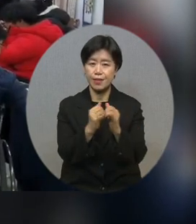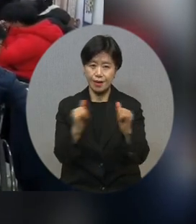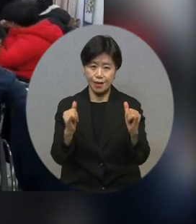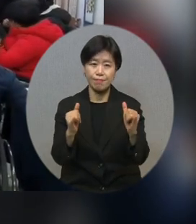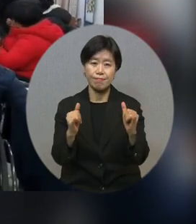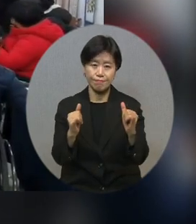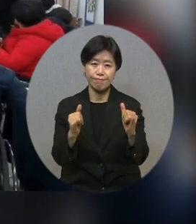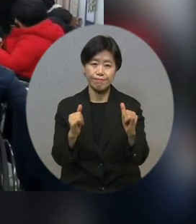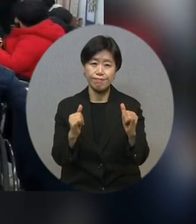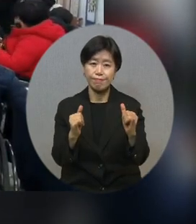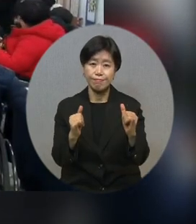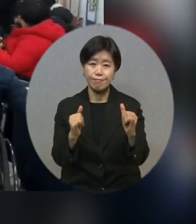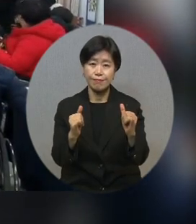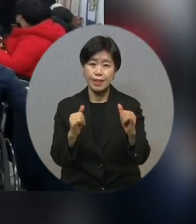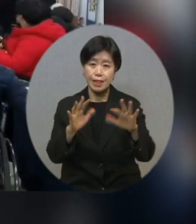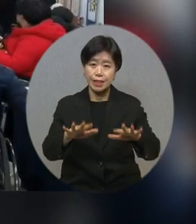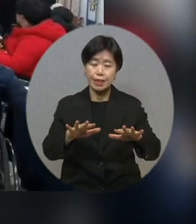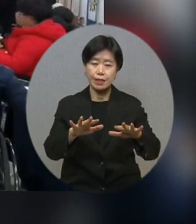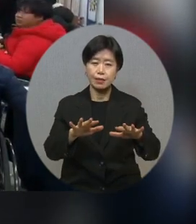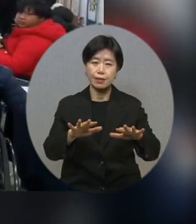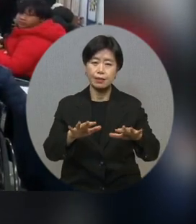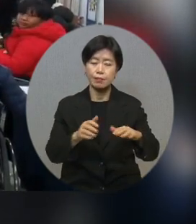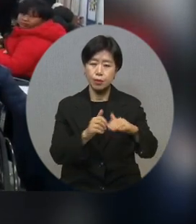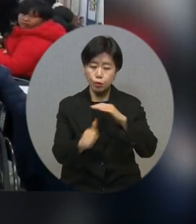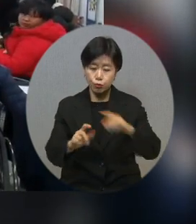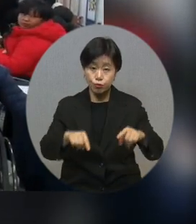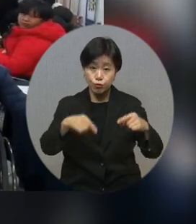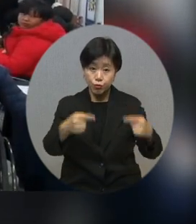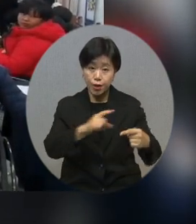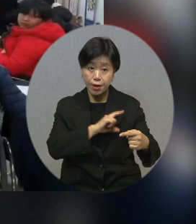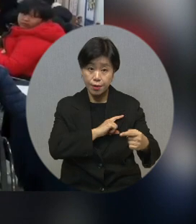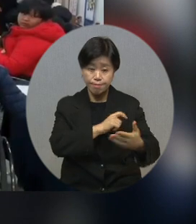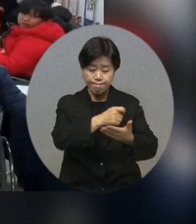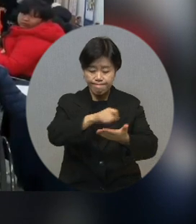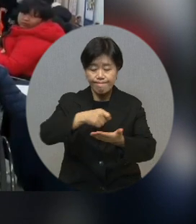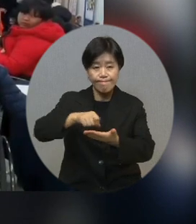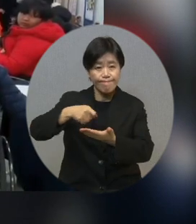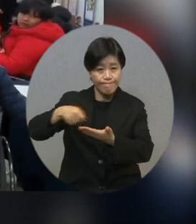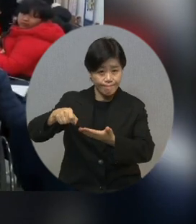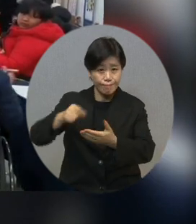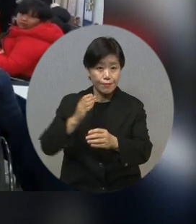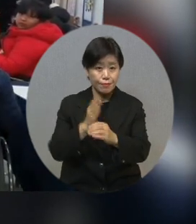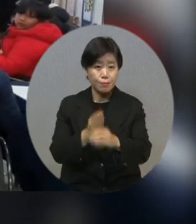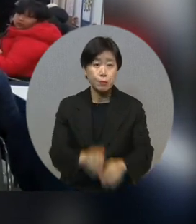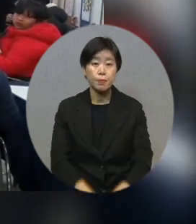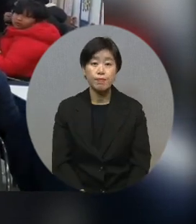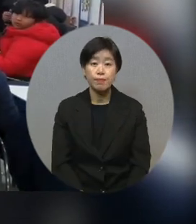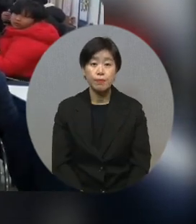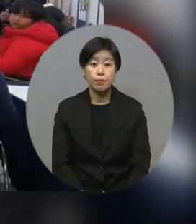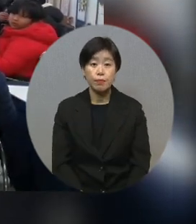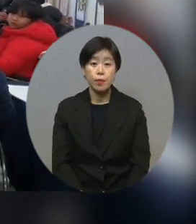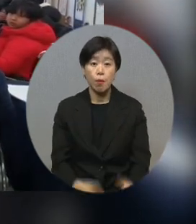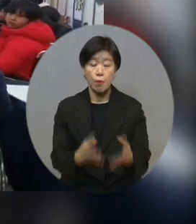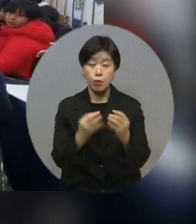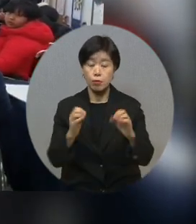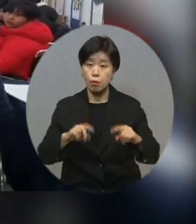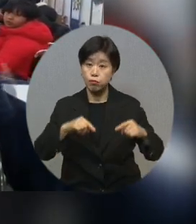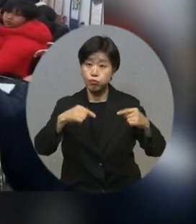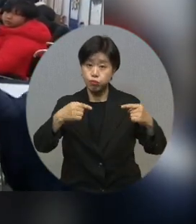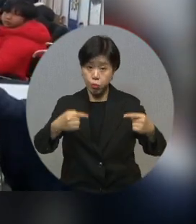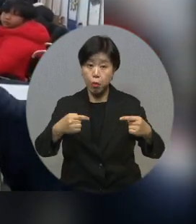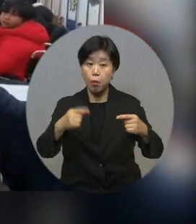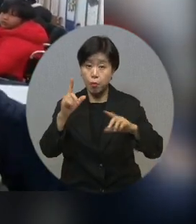지금 선수자 명단을 작성하고 있습니다. 굉장히 많은 분들이 참가하고